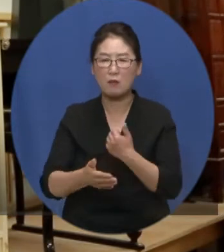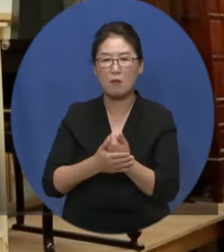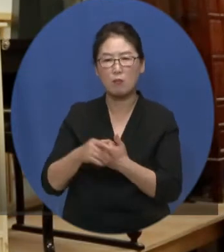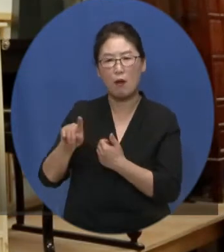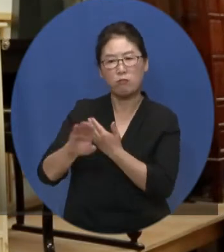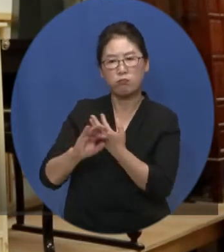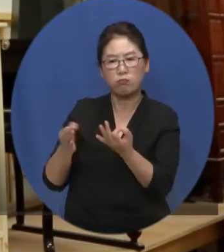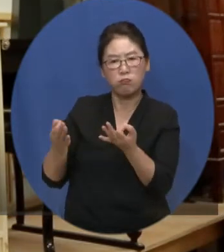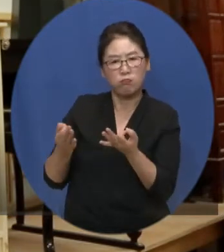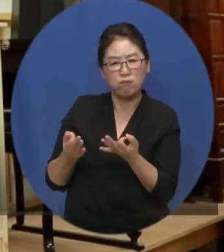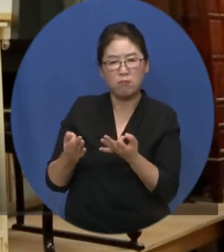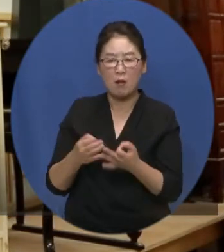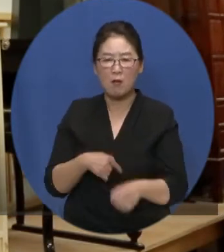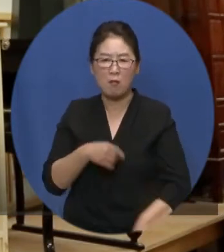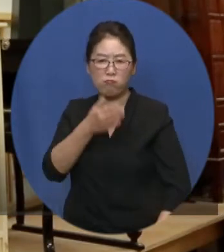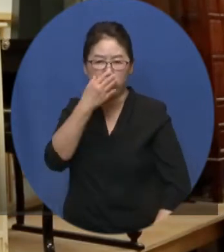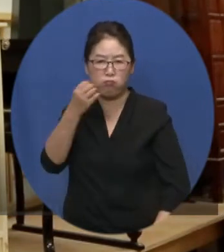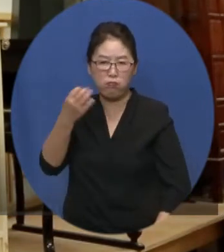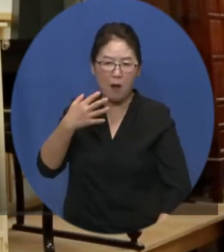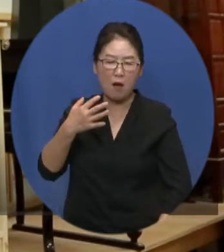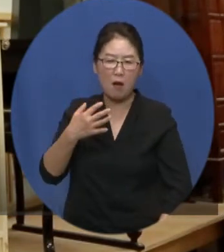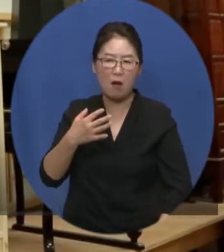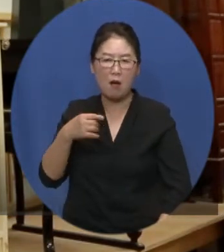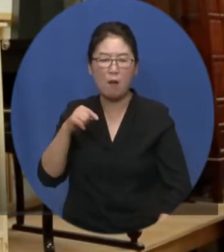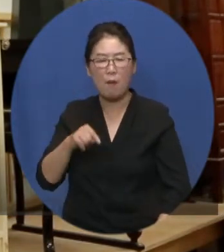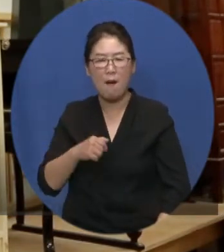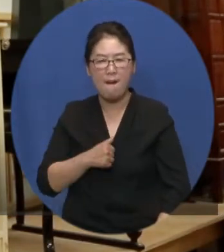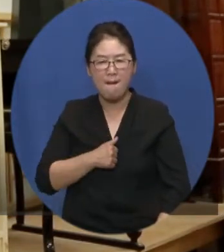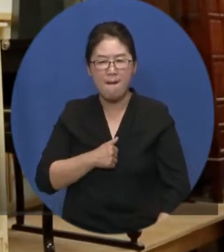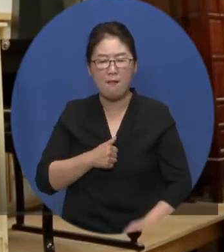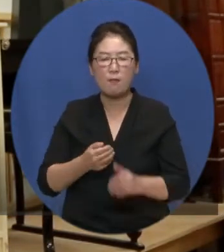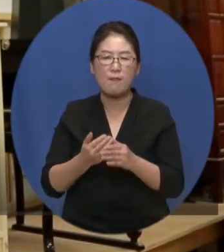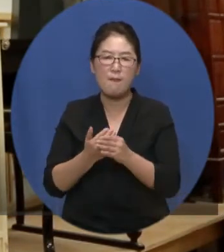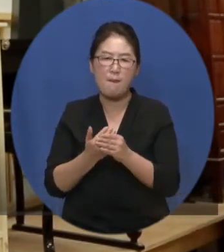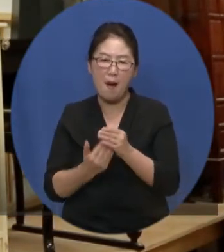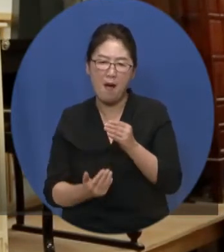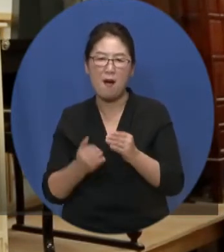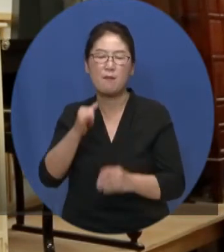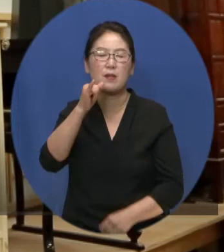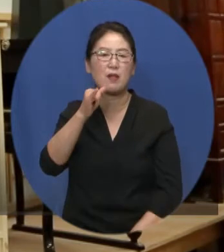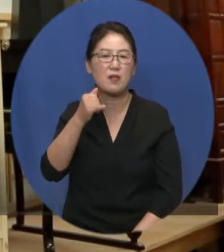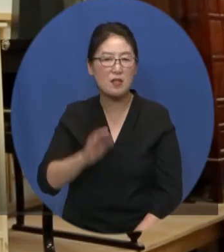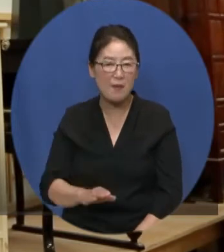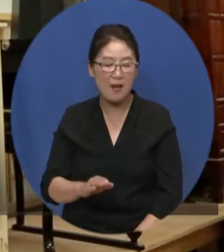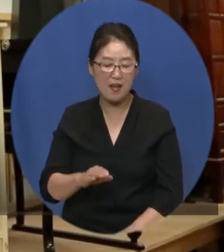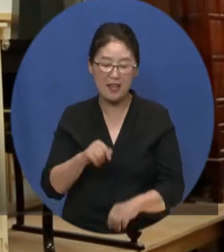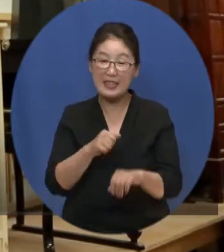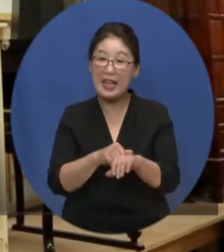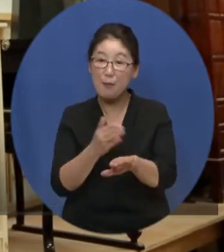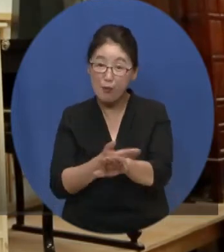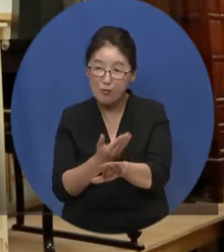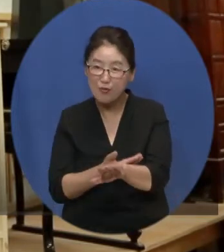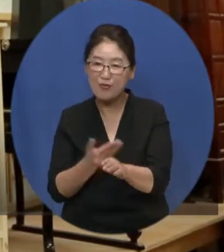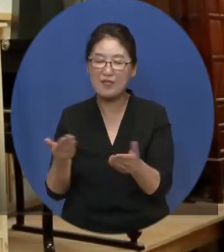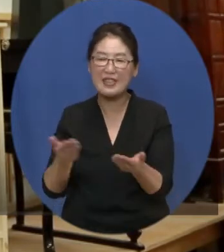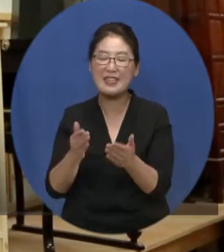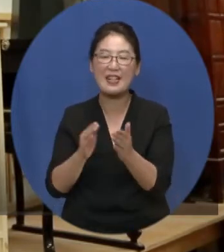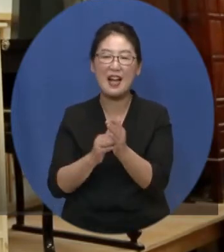그런게 좀 많이 커져 썼죠 금서 이제 이거 하면서 좀 많이 바뀌기는 했는데